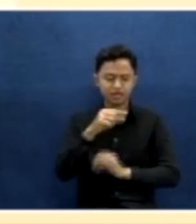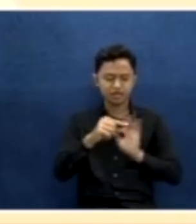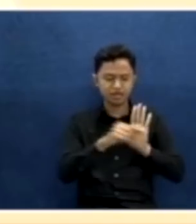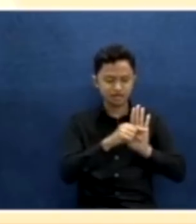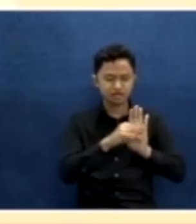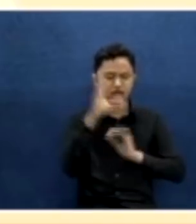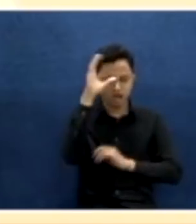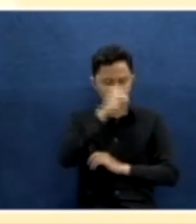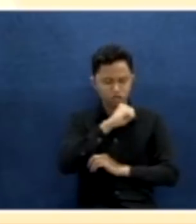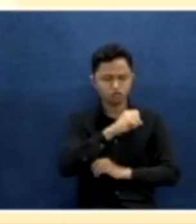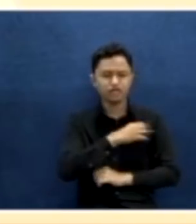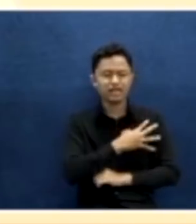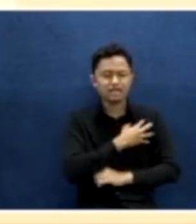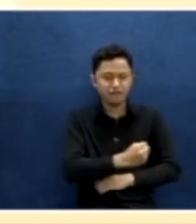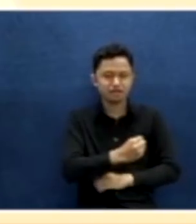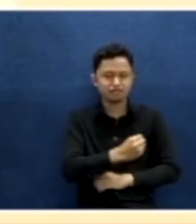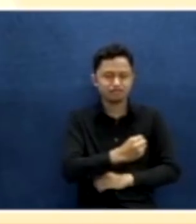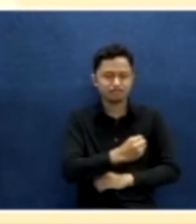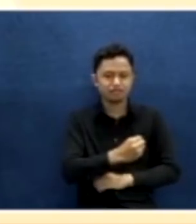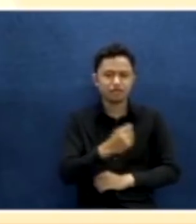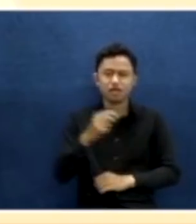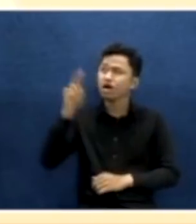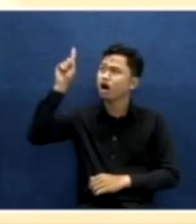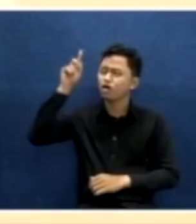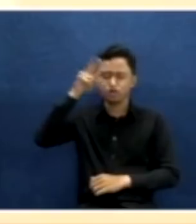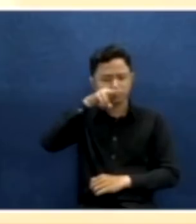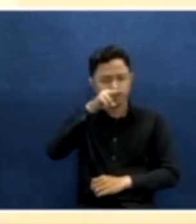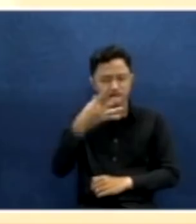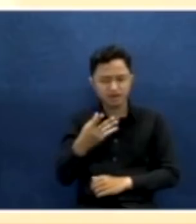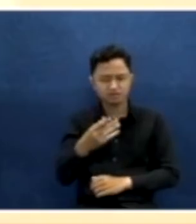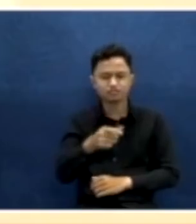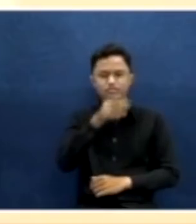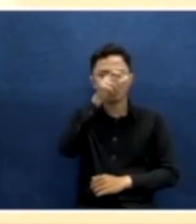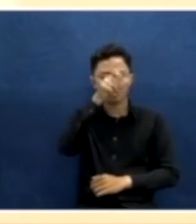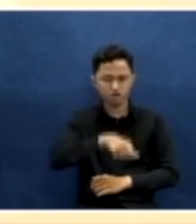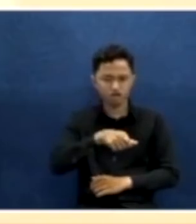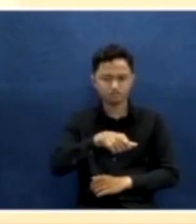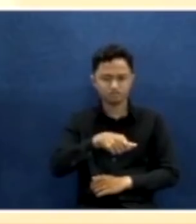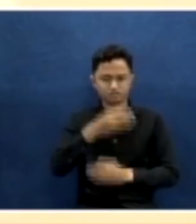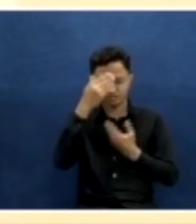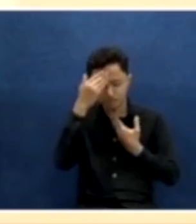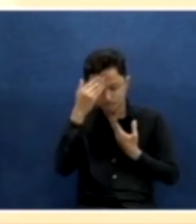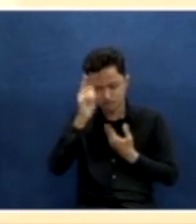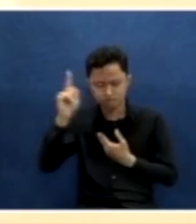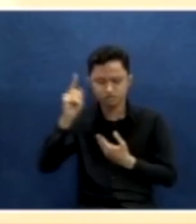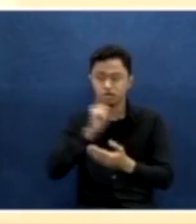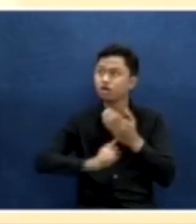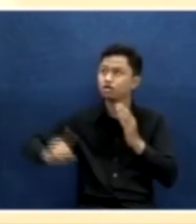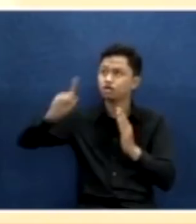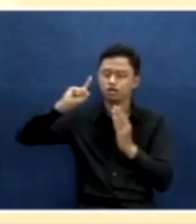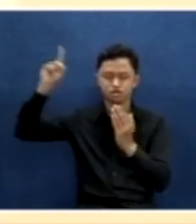orang yang engkau cari adalah orang yang mengamalkan ilmunya dengan merendahkan hatinya di hadapan orang yang beriman ya Robbal Mia